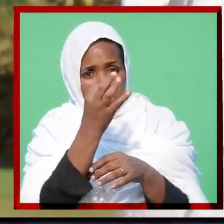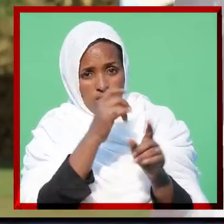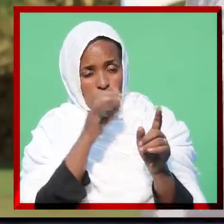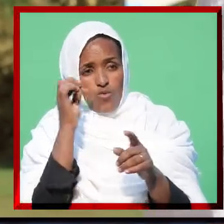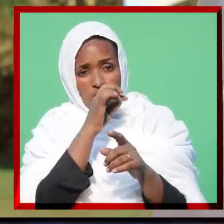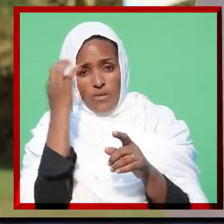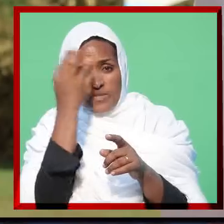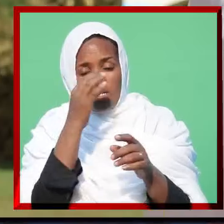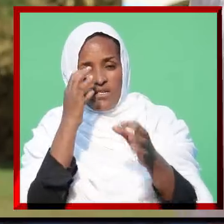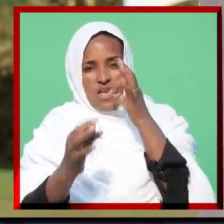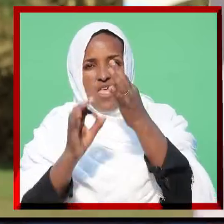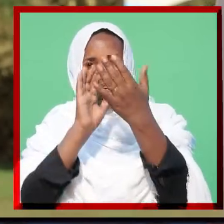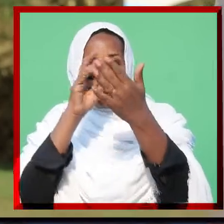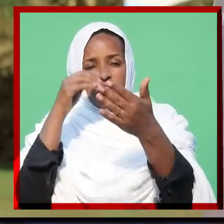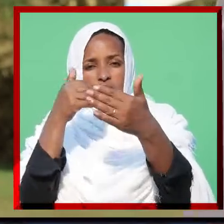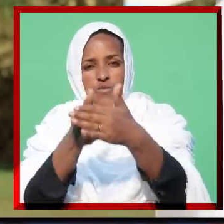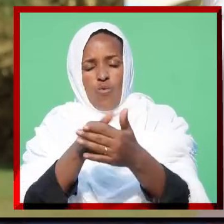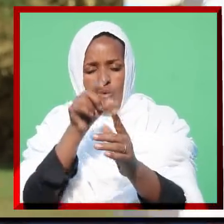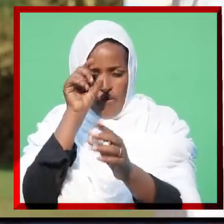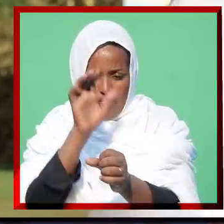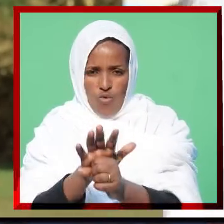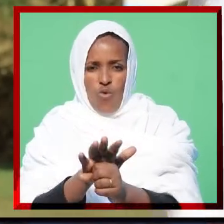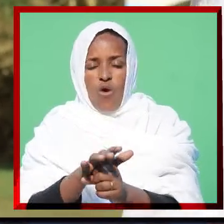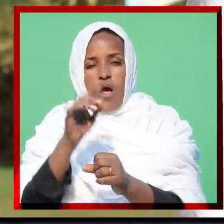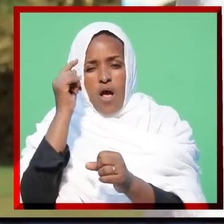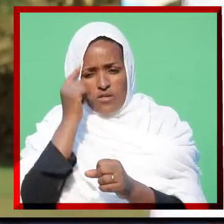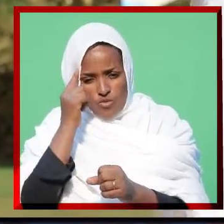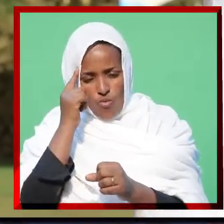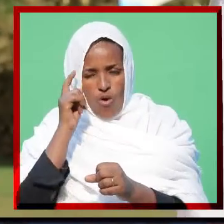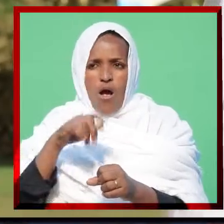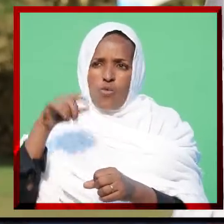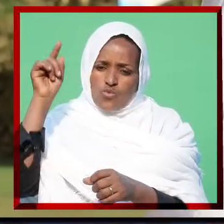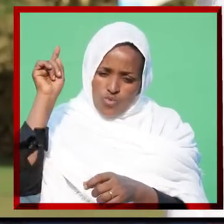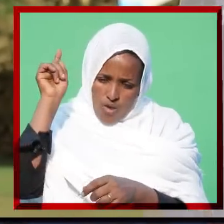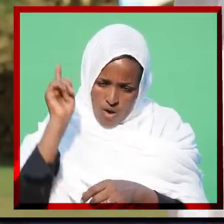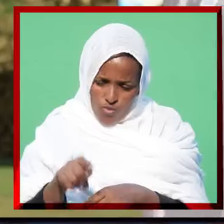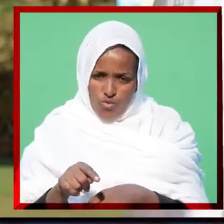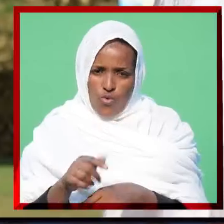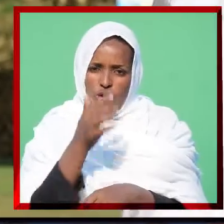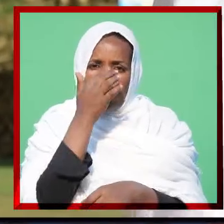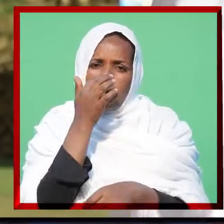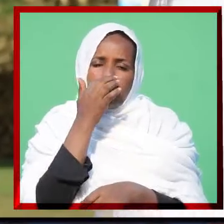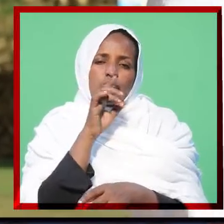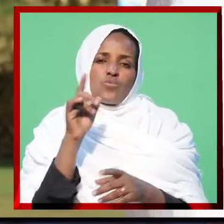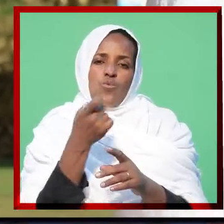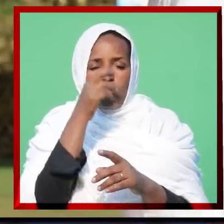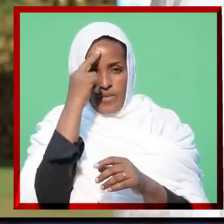ደግሞ ዳኛ ፊት ቀርቦ ምሎ ተገዝቶ አስቦ አውጥቶ አውርዶ ይሄ ልማዱ ነውበት